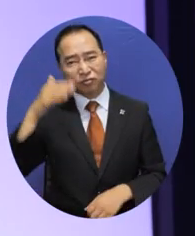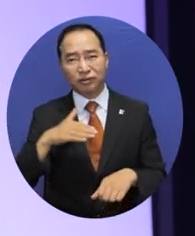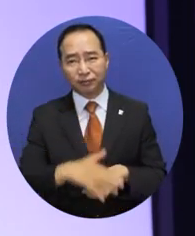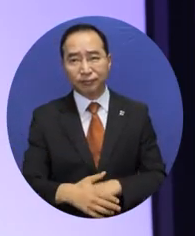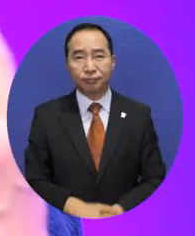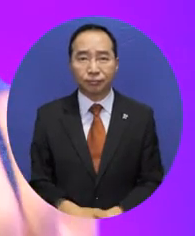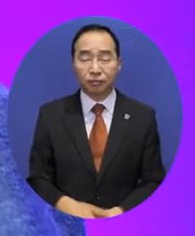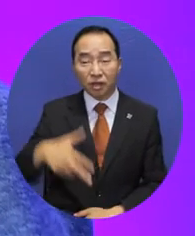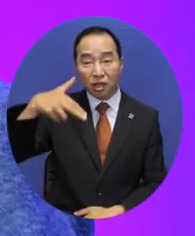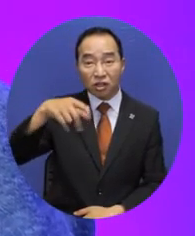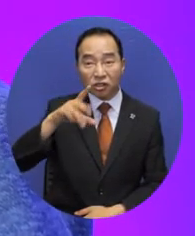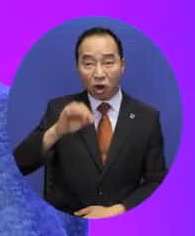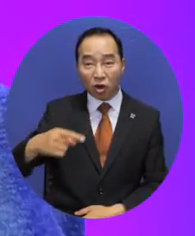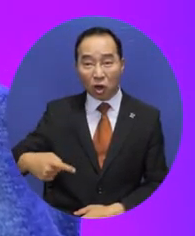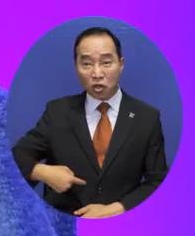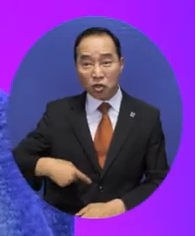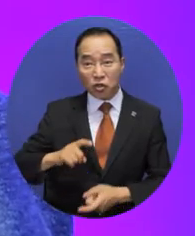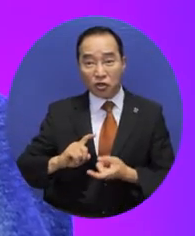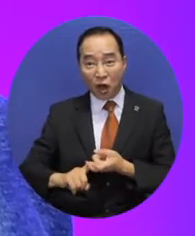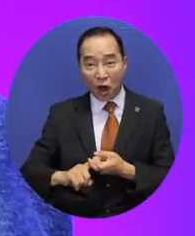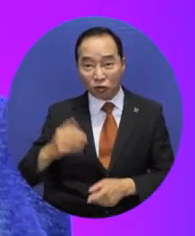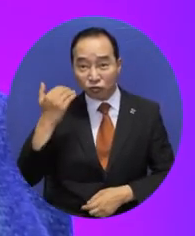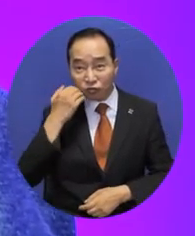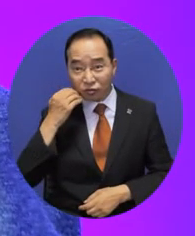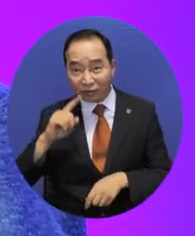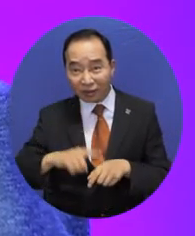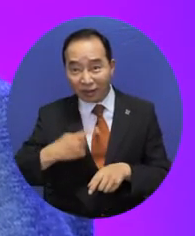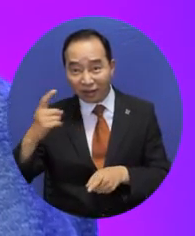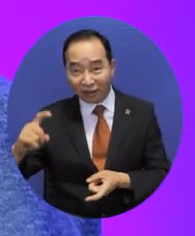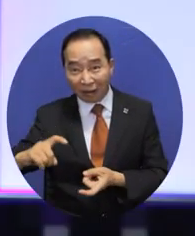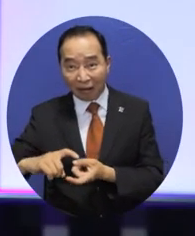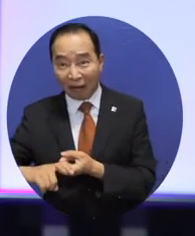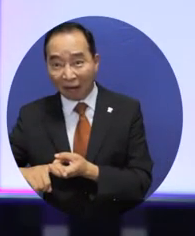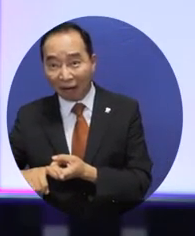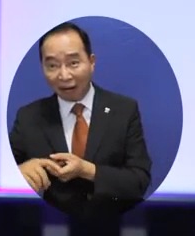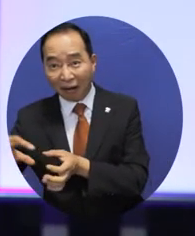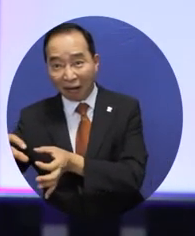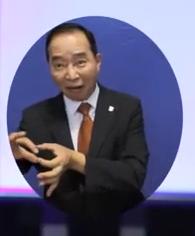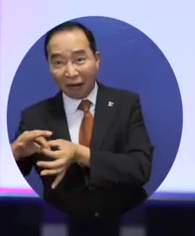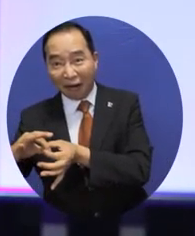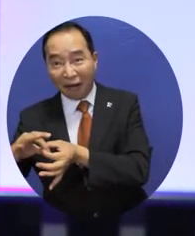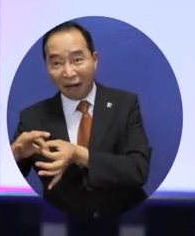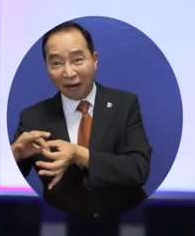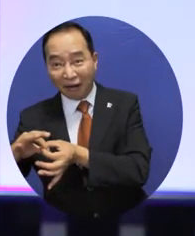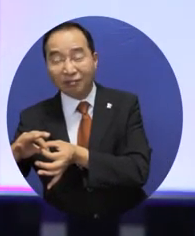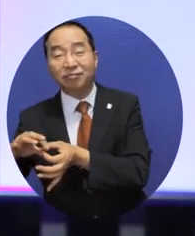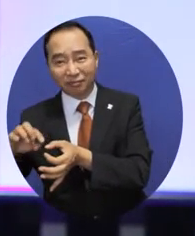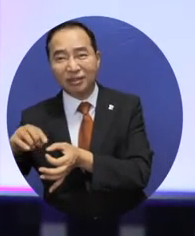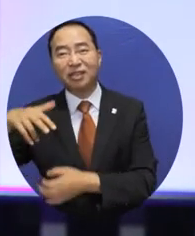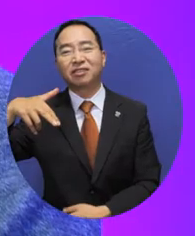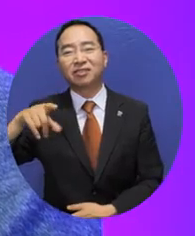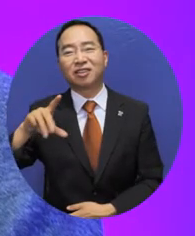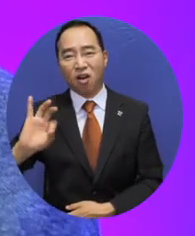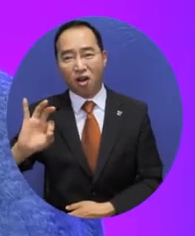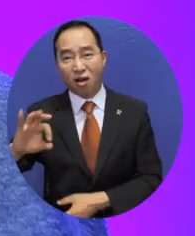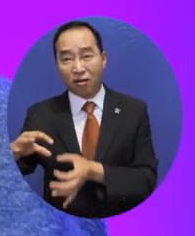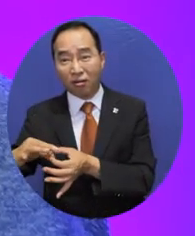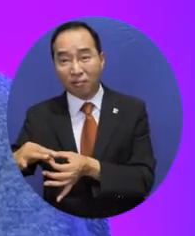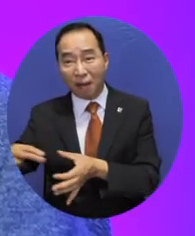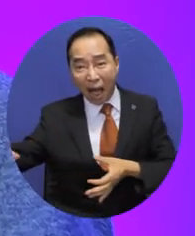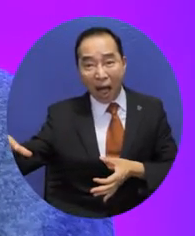맺고 특별한 마음의 상태를 유지하는 것이 정입니다. 그 정이 끊어질 때 한이 됩니다. 근데